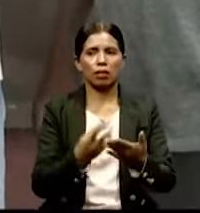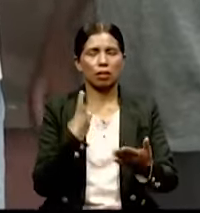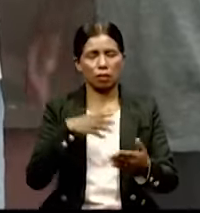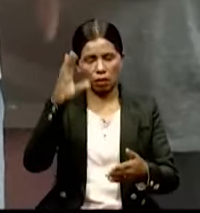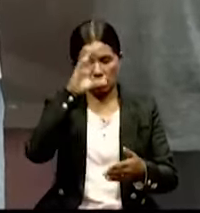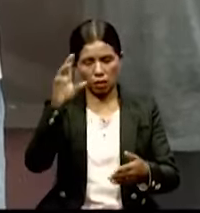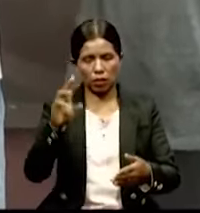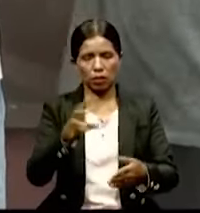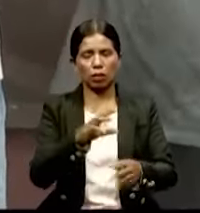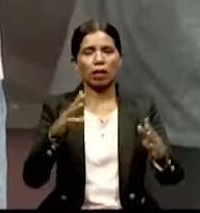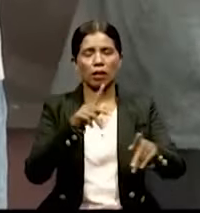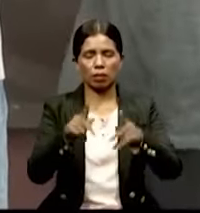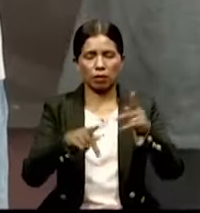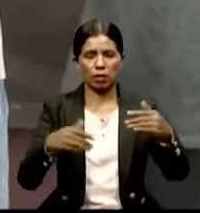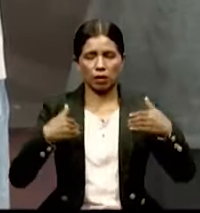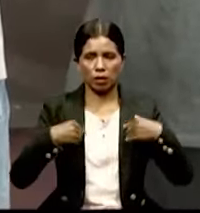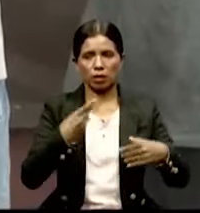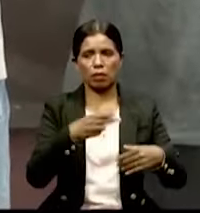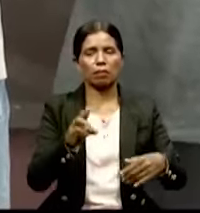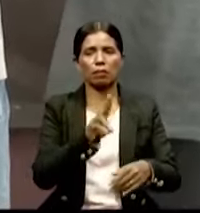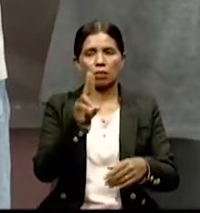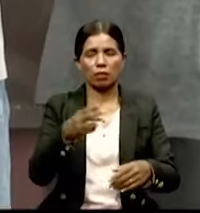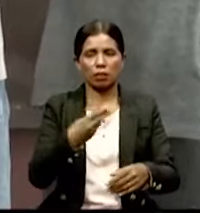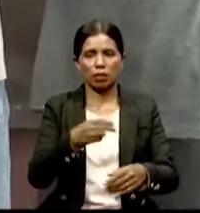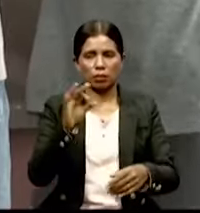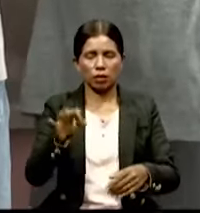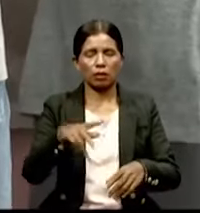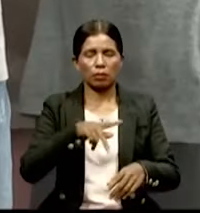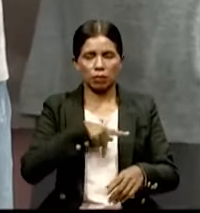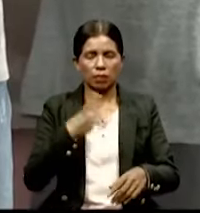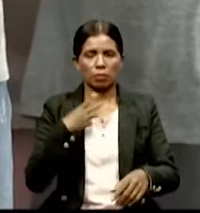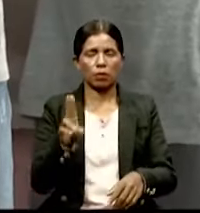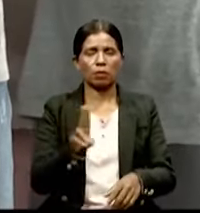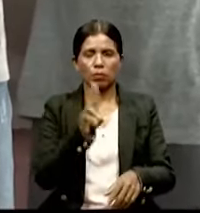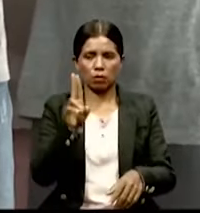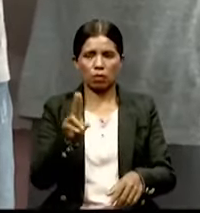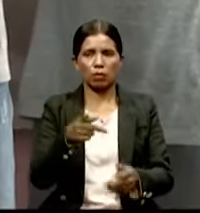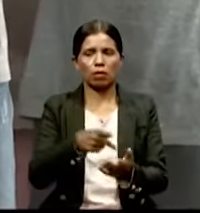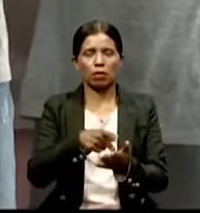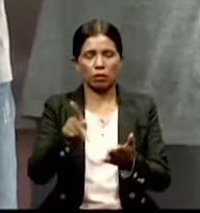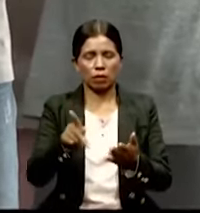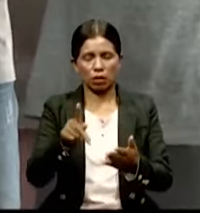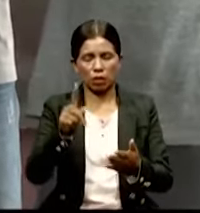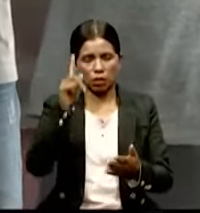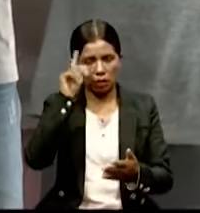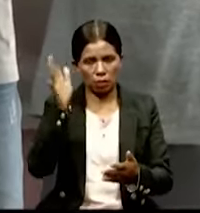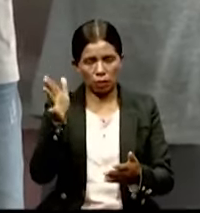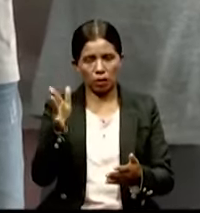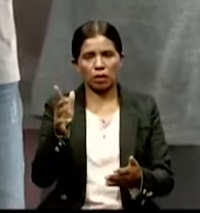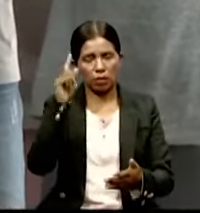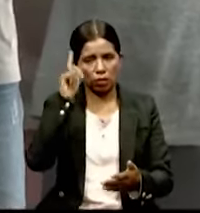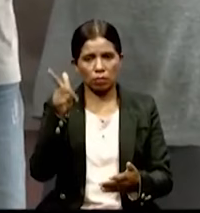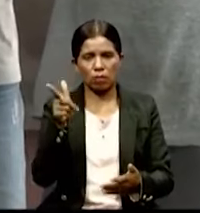ansa bijinu sira balung iya am bela aprobitan haris fatin pribadi iya ami uzan netik silvali quarter 50% am